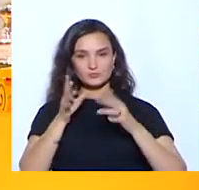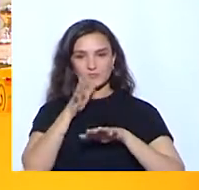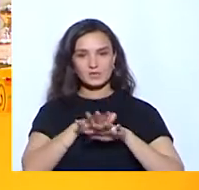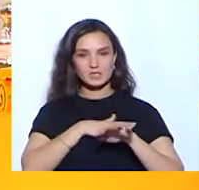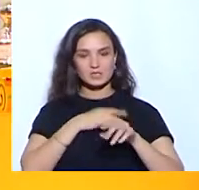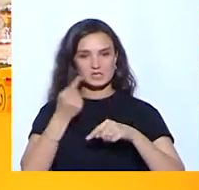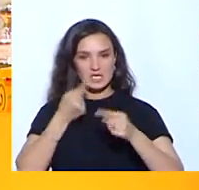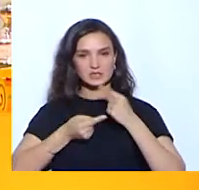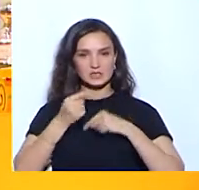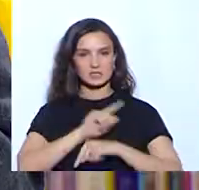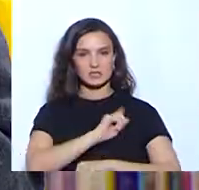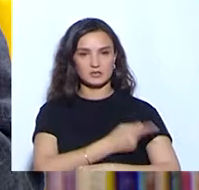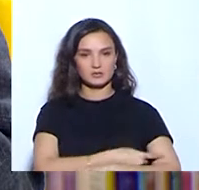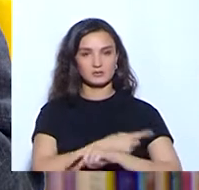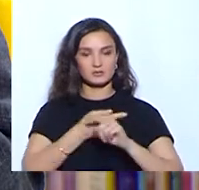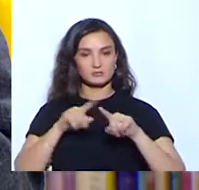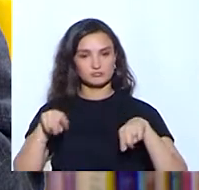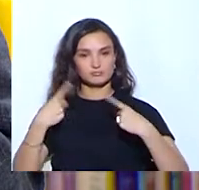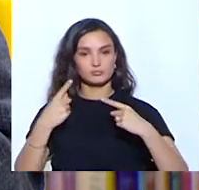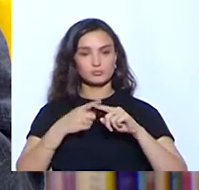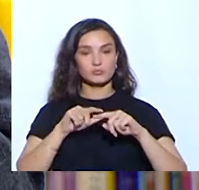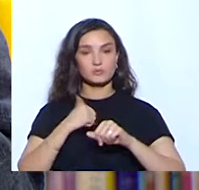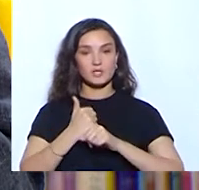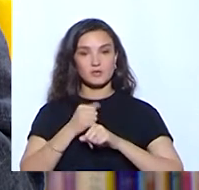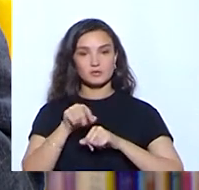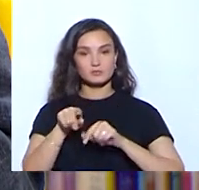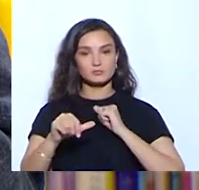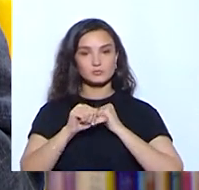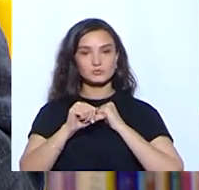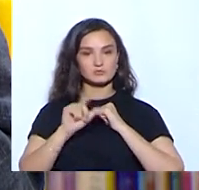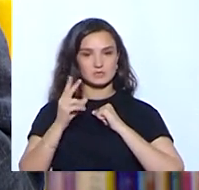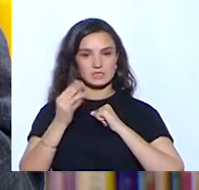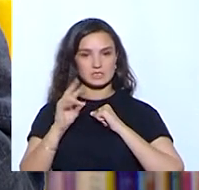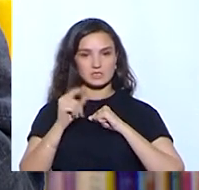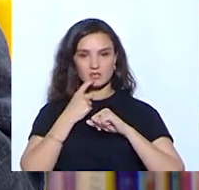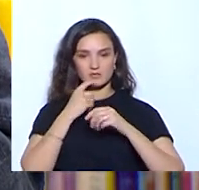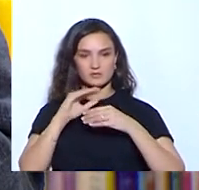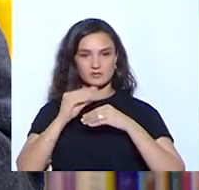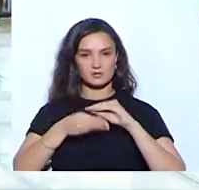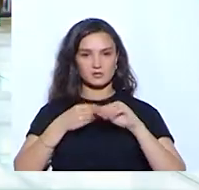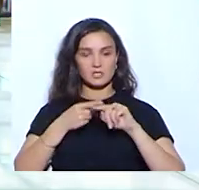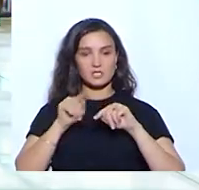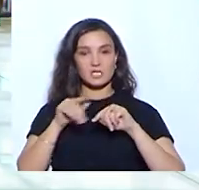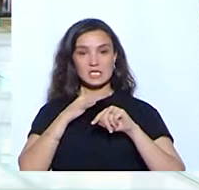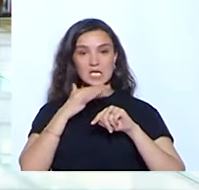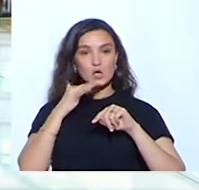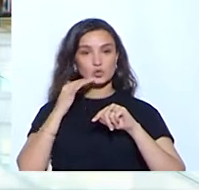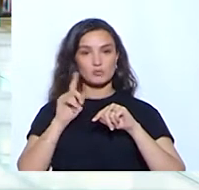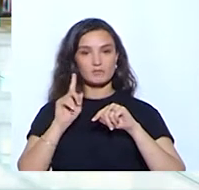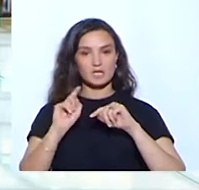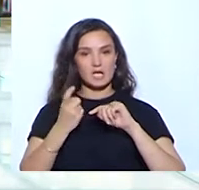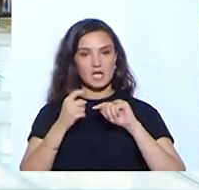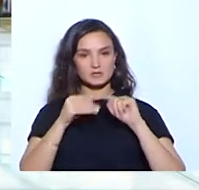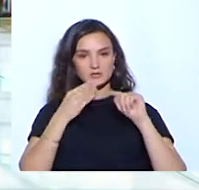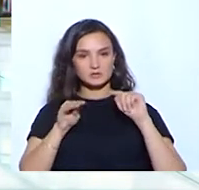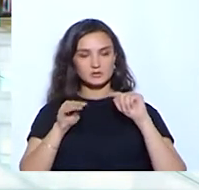დიდხანს აღდგენა, ჩვენ მთავარი ინსტრუმენტი, რაც ამ დროს გვეხმარება, ეს არის ცილა. და ცილა არა რაოდენობრივად, არამედ